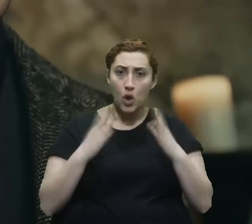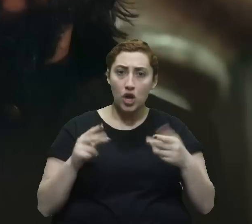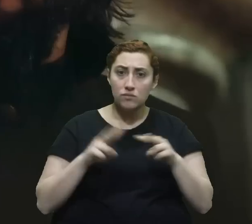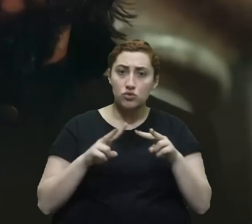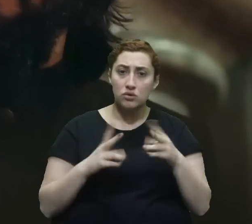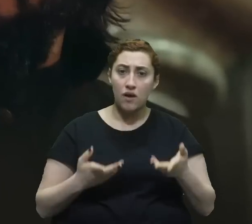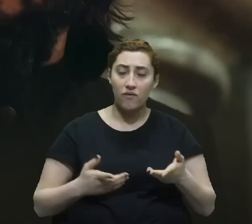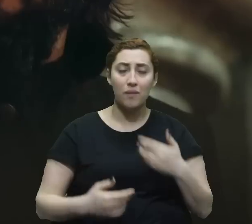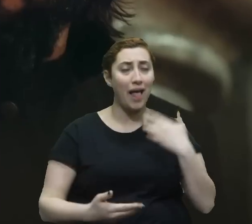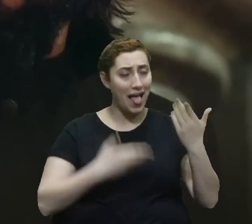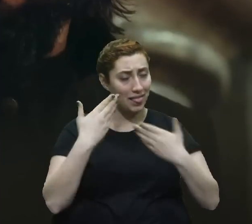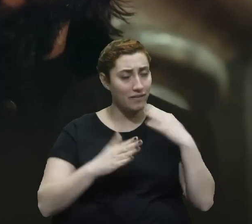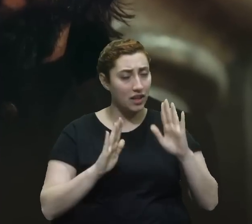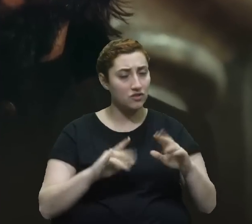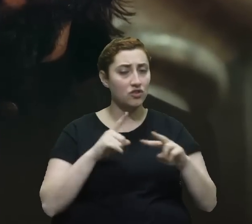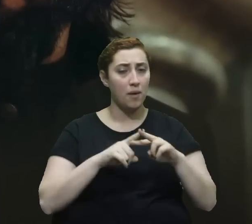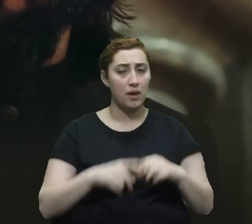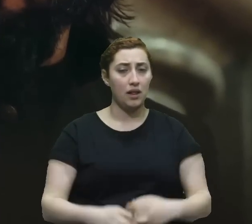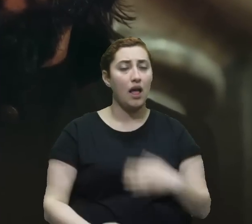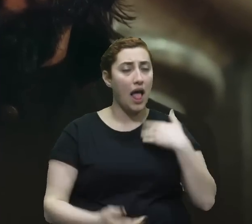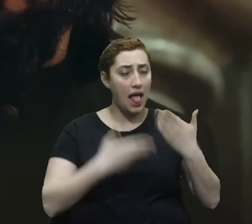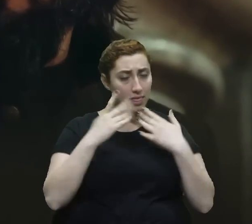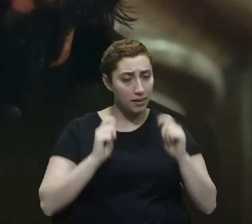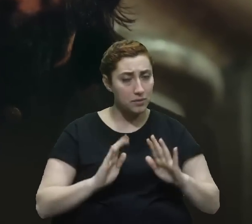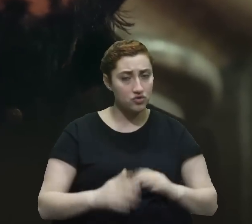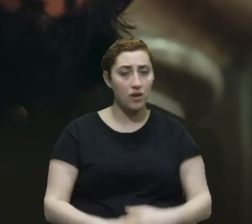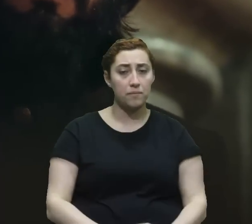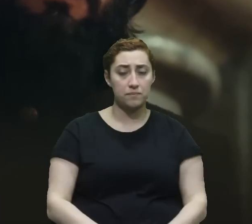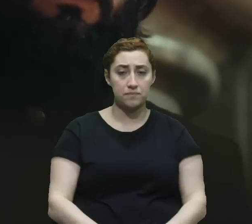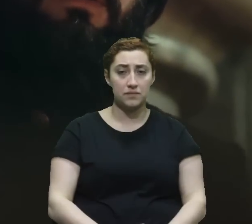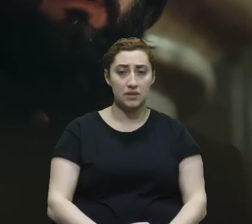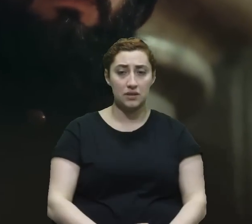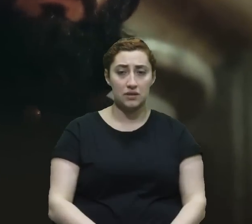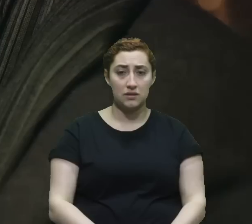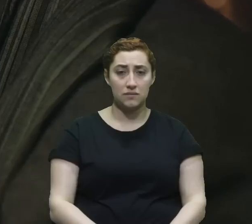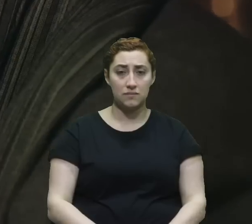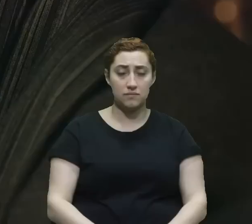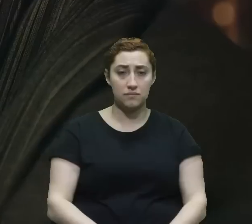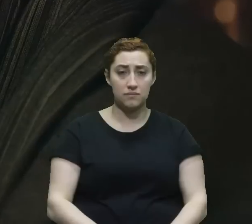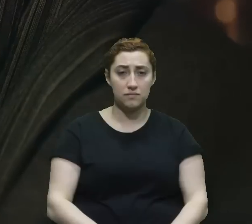Mustafa'm? Anlatacağım Ali. Anlatacağım.